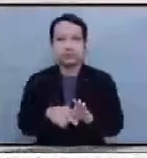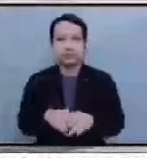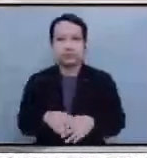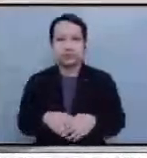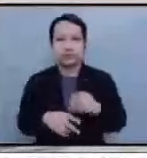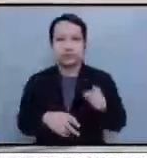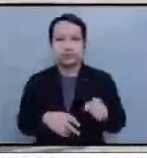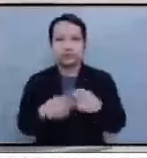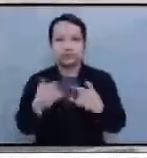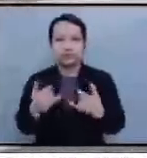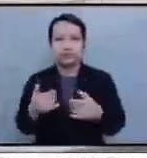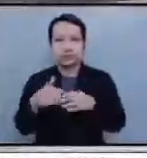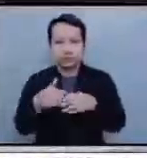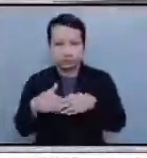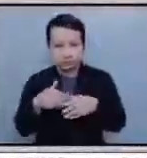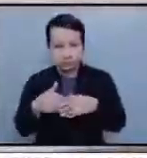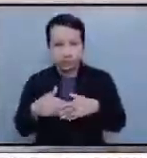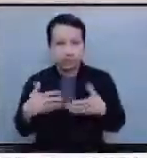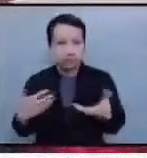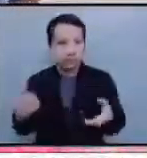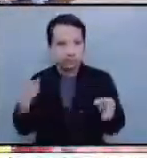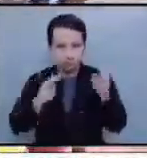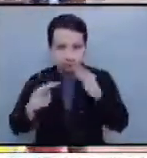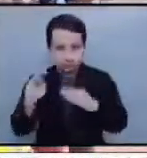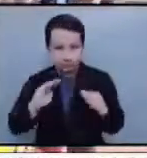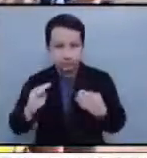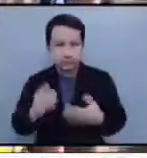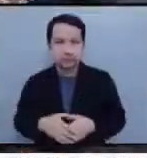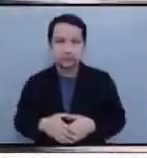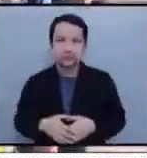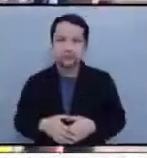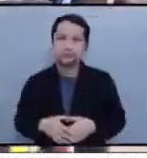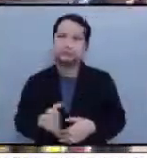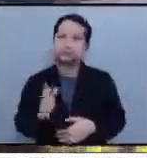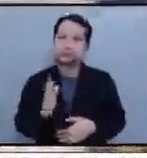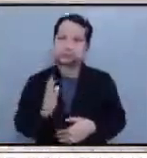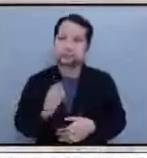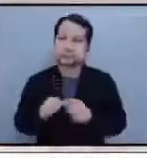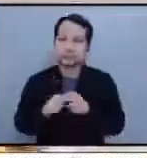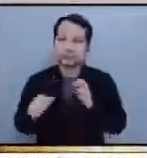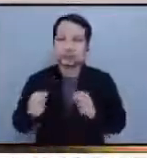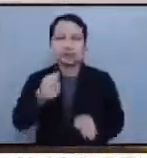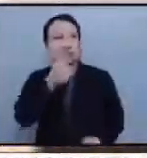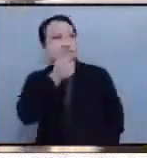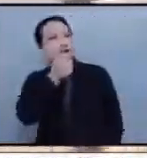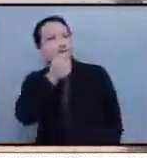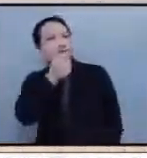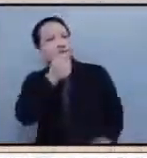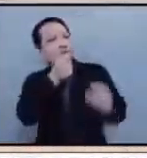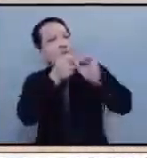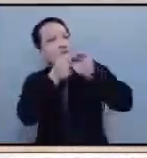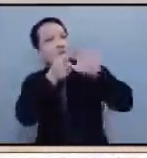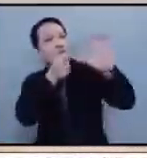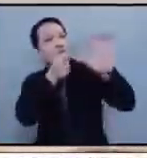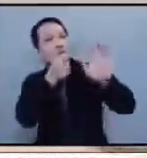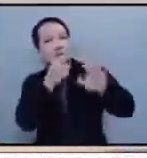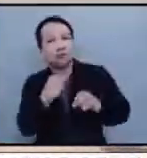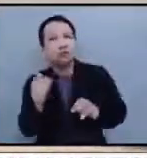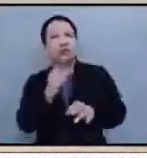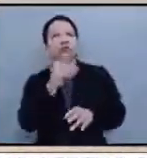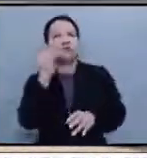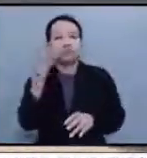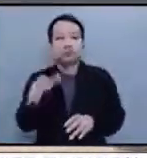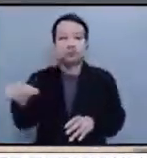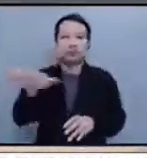ngayon, maluwag, walang problema. In fact, mayroong megaphone na hawak itong MMDA na talagang sinasabihan ng mga